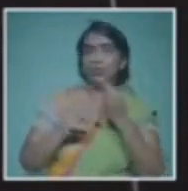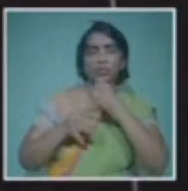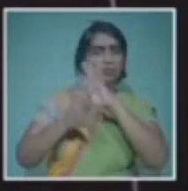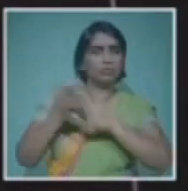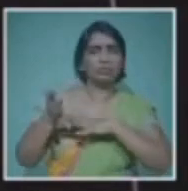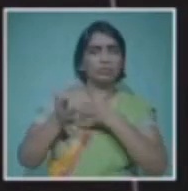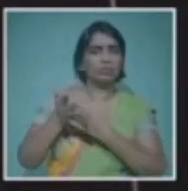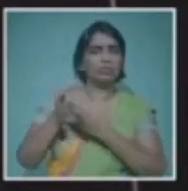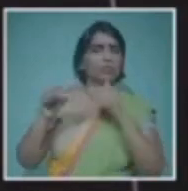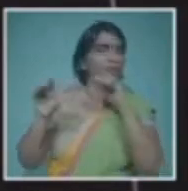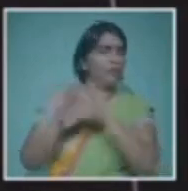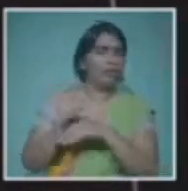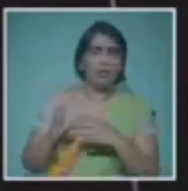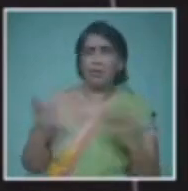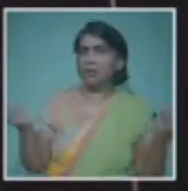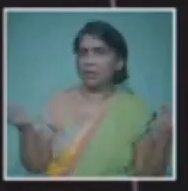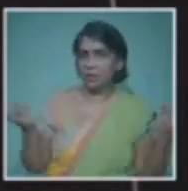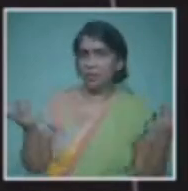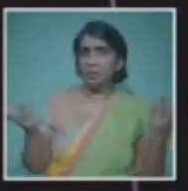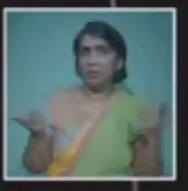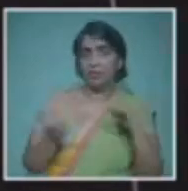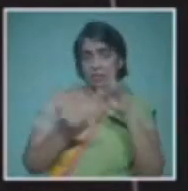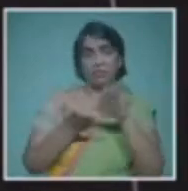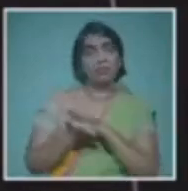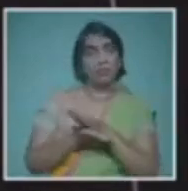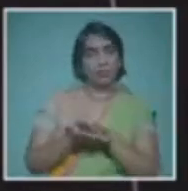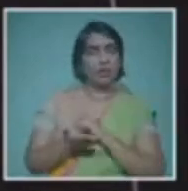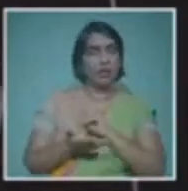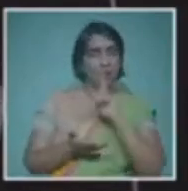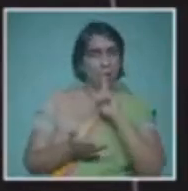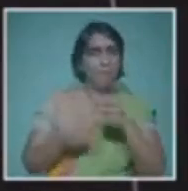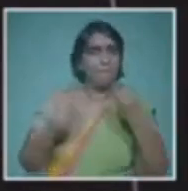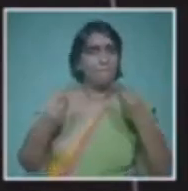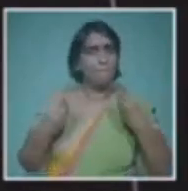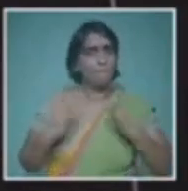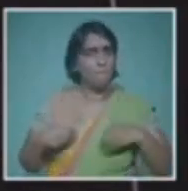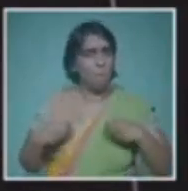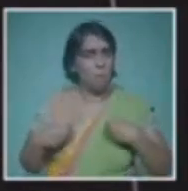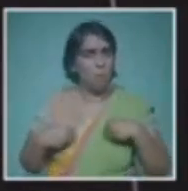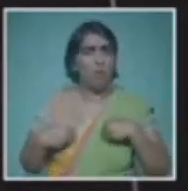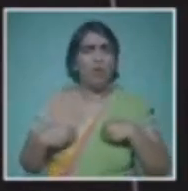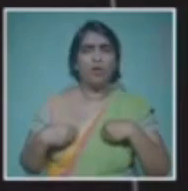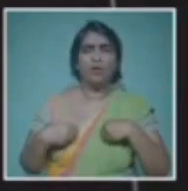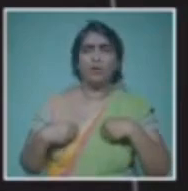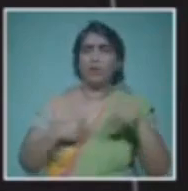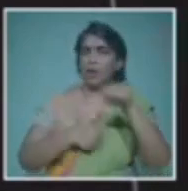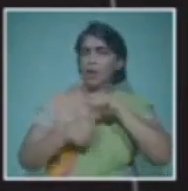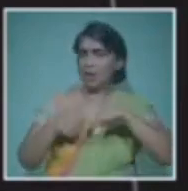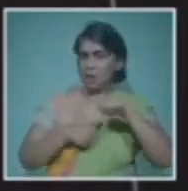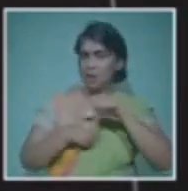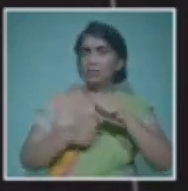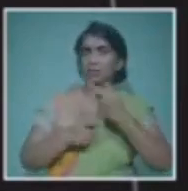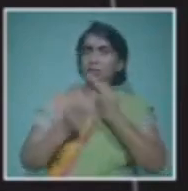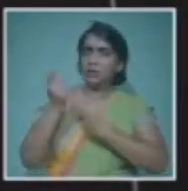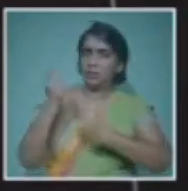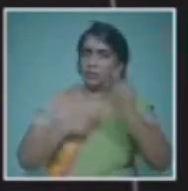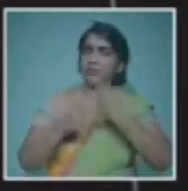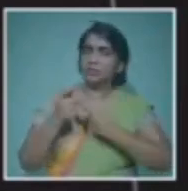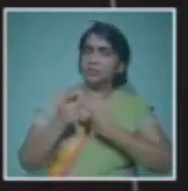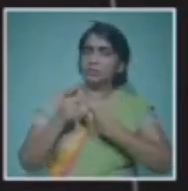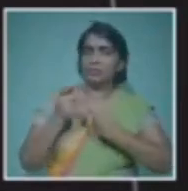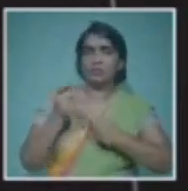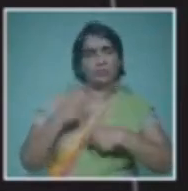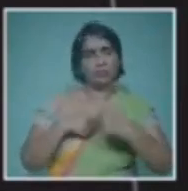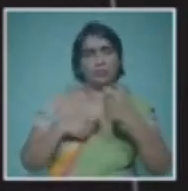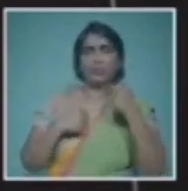අයවැලේකනේ අන්තර්ගත වෙලා නැහැ. ඒක නිවැරදි කරන්න. ඒක තමයි අපි අහන්නේ. පාඩු ලබන ඒවා ප්‍රතිහුගත කිරීම පිළිබඳව දීර්ඝ ලෙස කතා කරා. ඒක හොඳයි